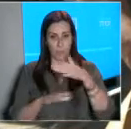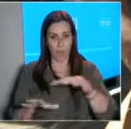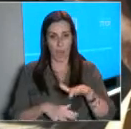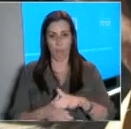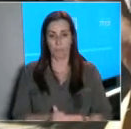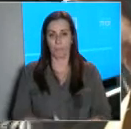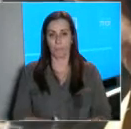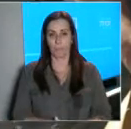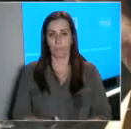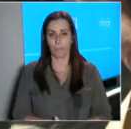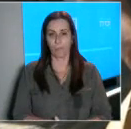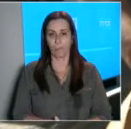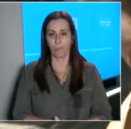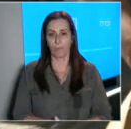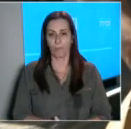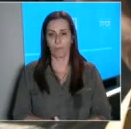ממשלה בסופו של דבר?